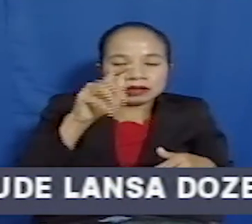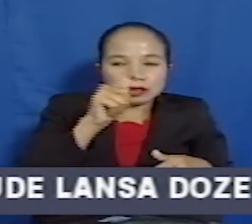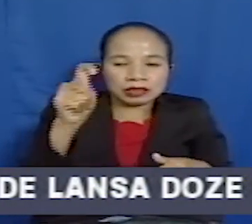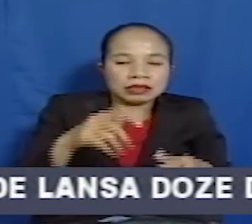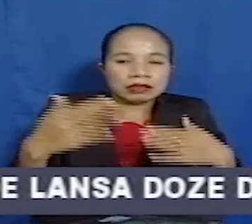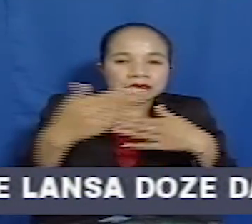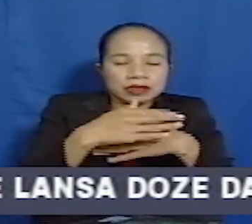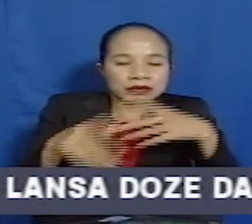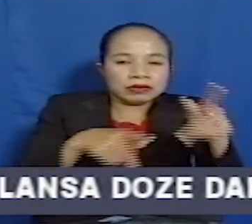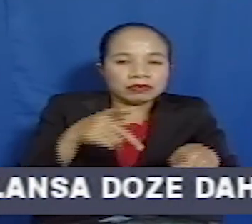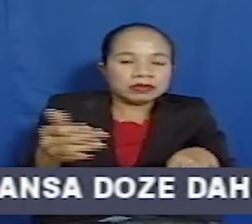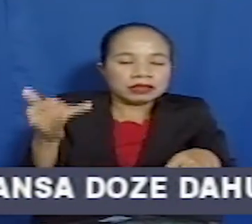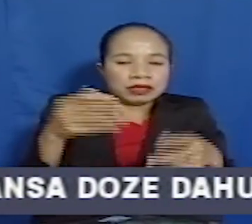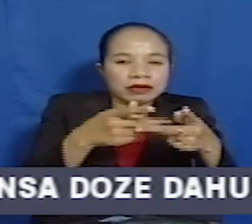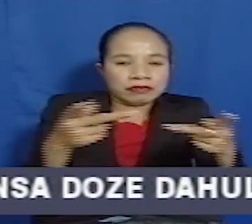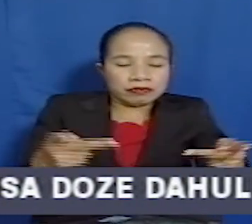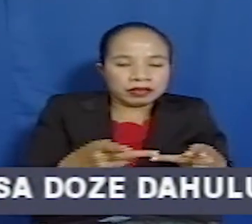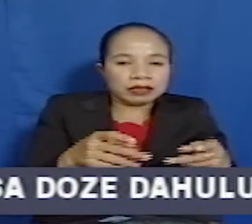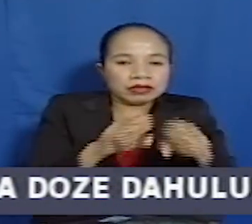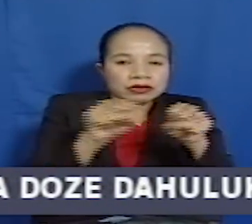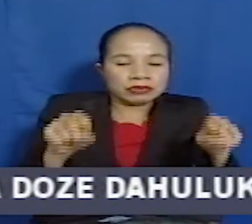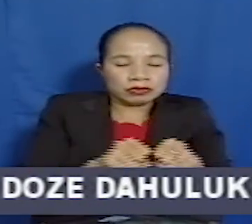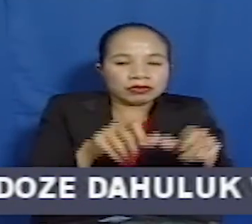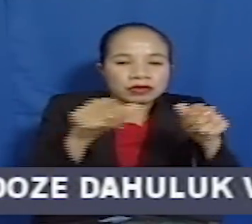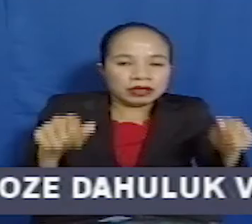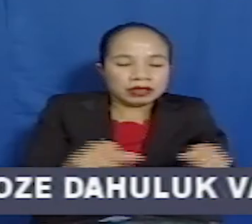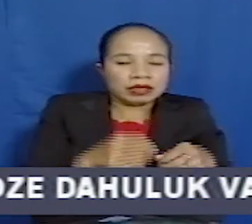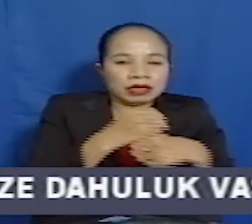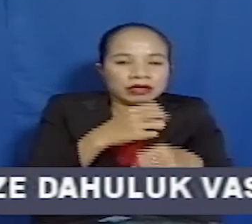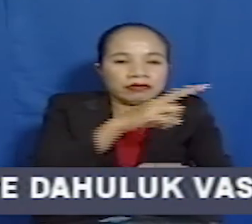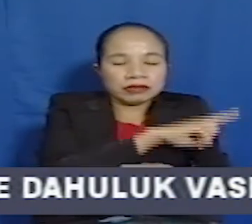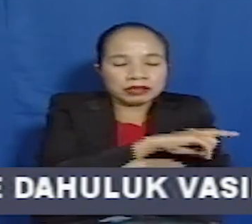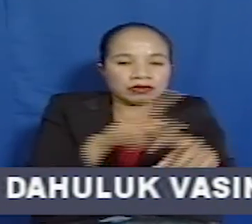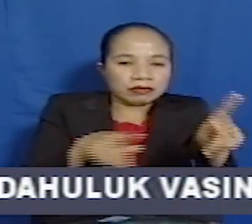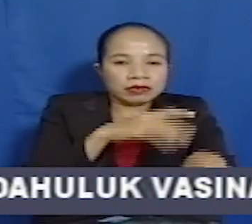acabece can ba comunidade sira e bairros no suku sira, rodi halau vacina ba comunidade em